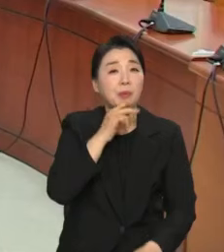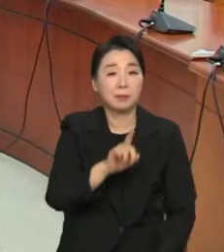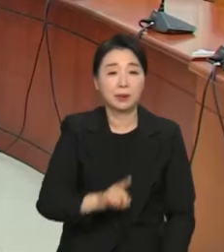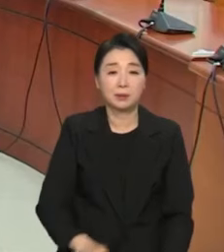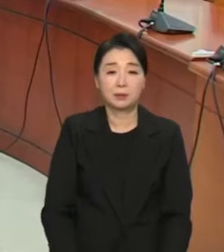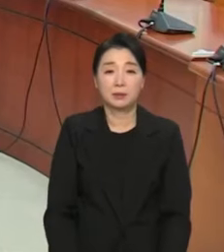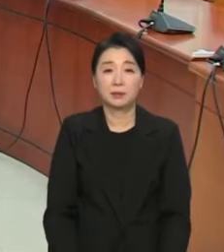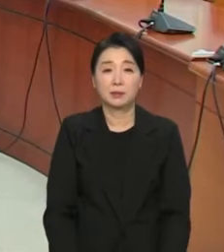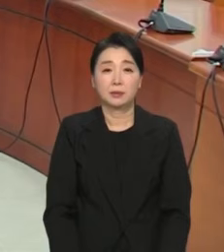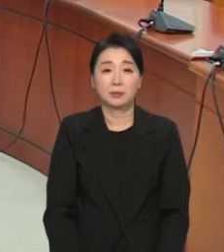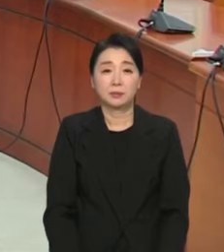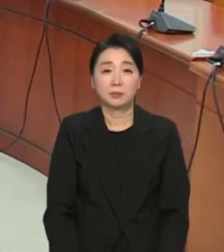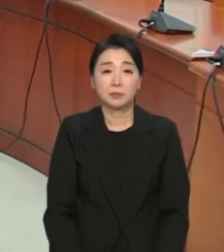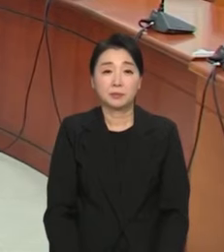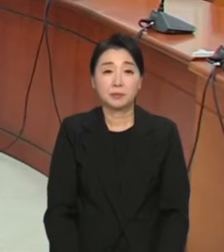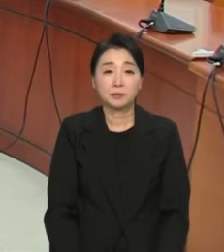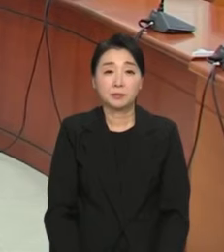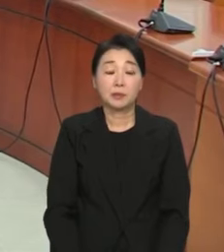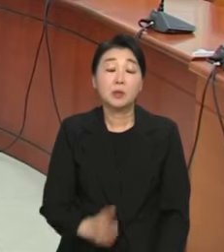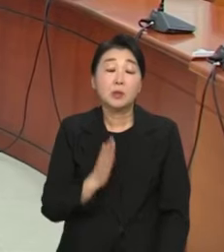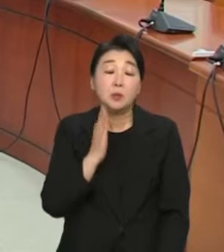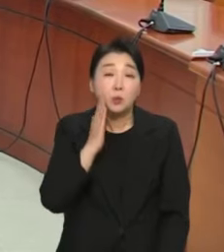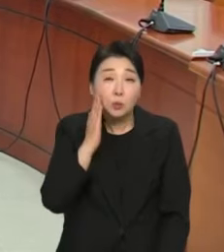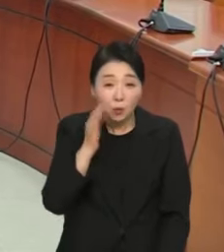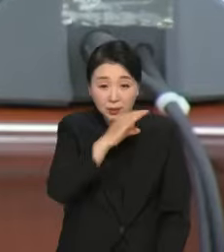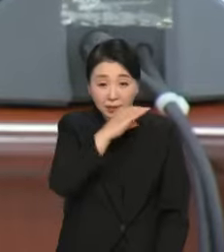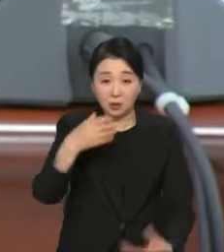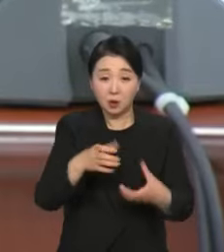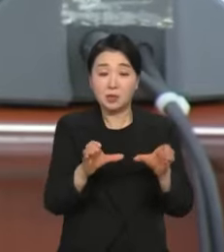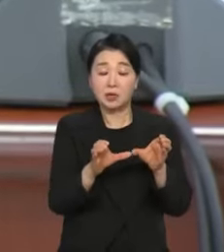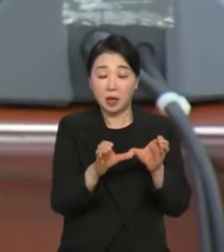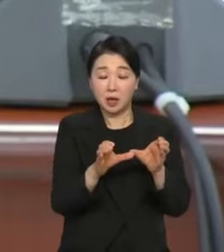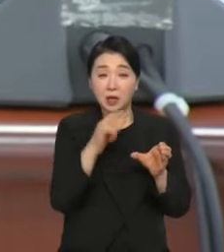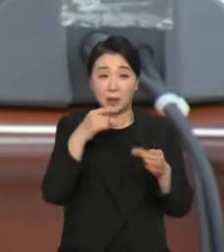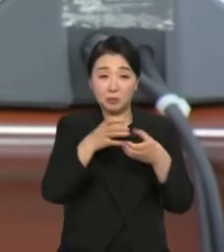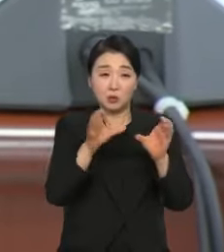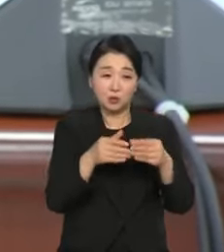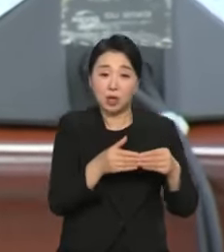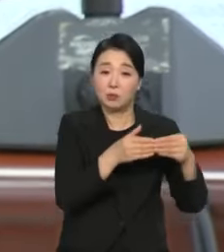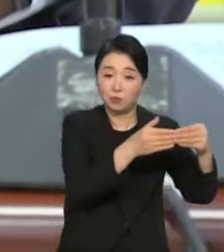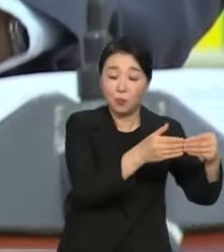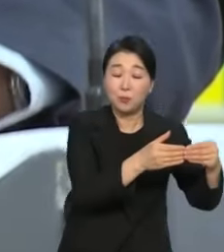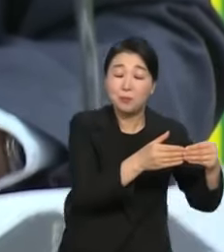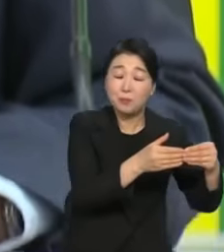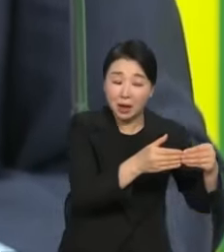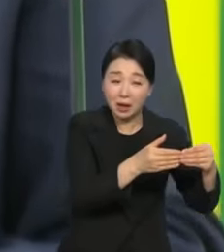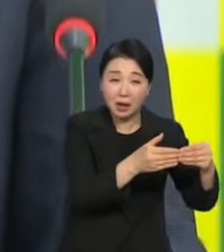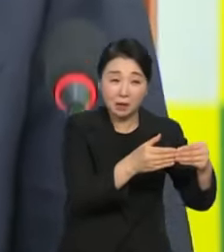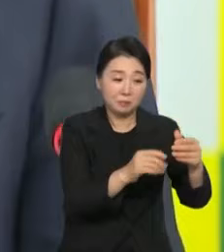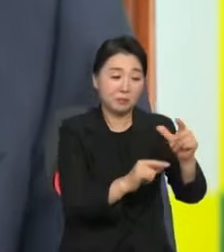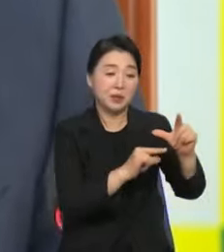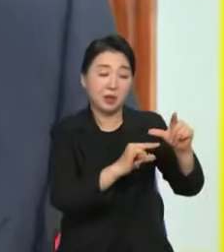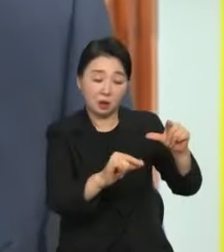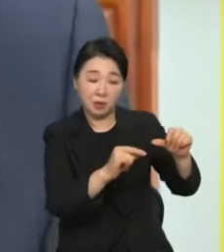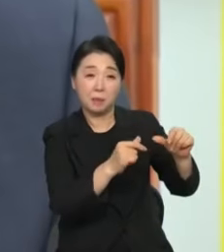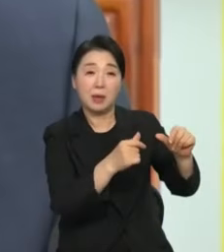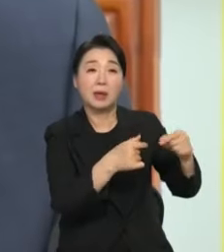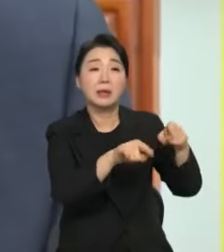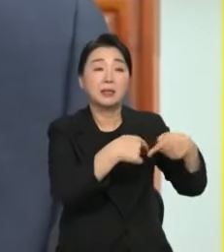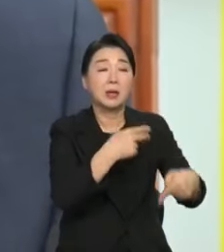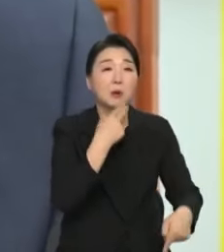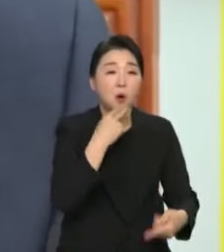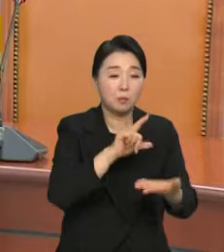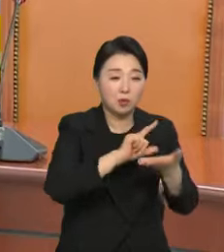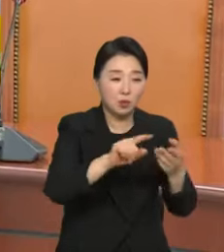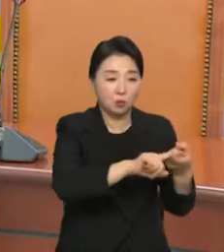맞받았습니다 녹색 정의당은 민주당이 주도한 비례연합 정당에 참여하지 않는 대신 지역구 연대는